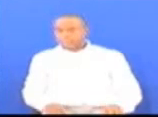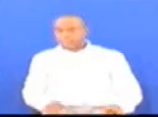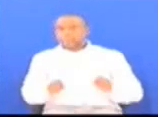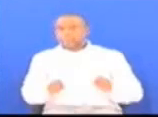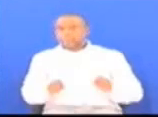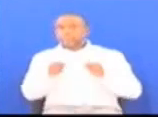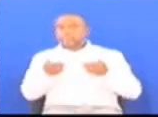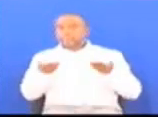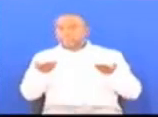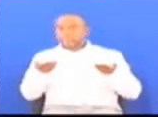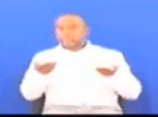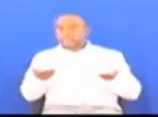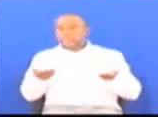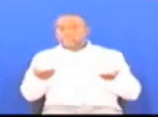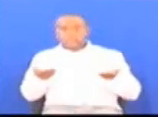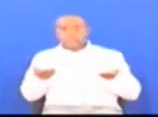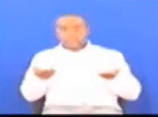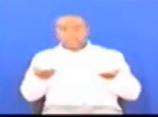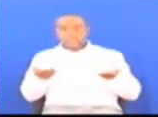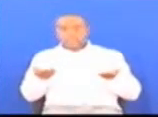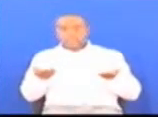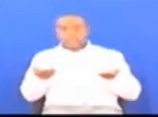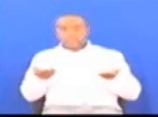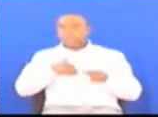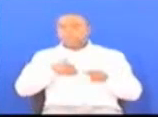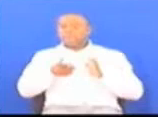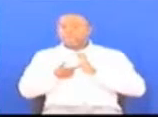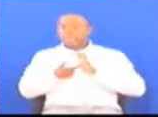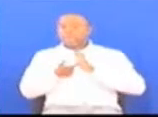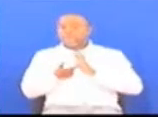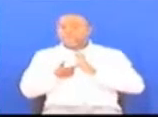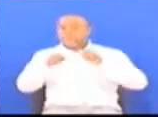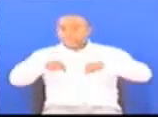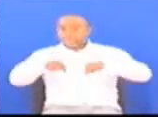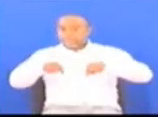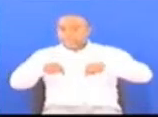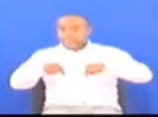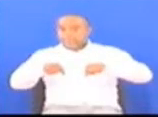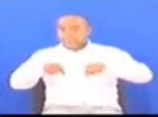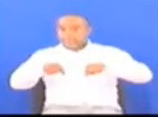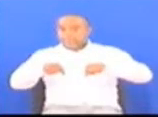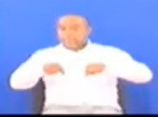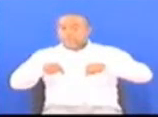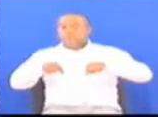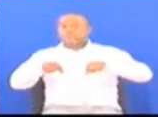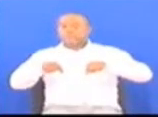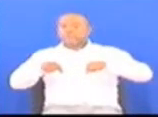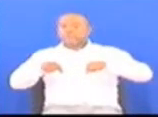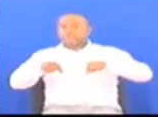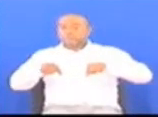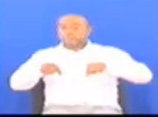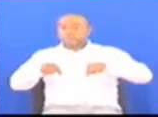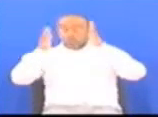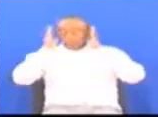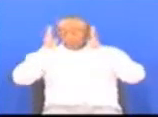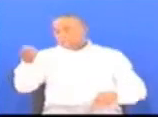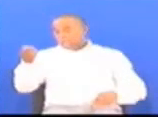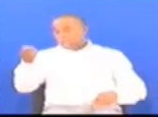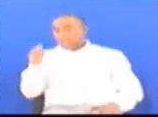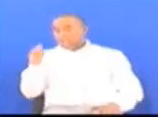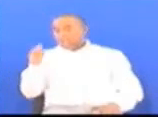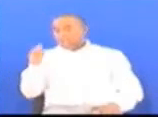tukashika kwa mfano aliyokuwa anatoa mfano hapa Mheshimiwa Mohamed Mchengerwa, madini